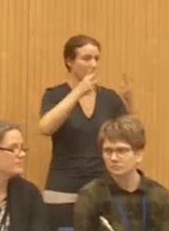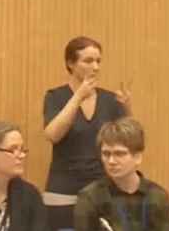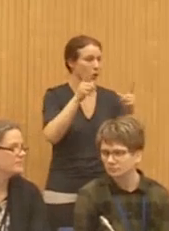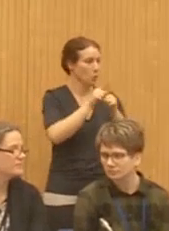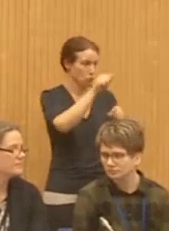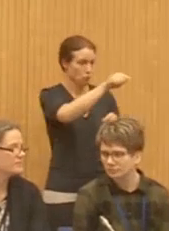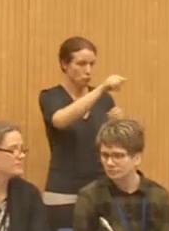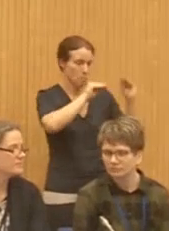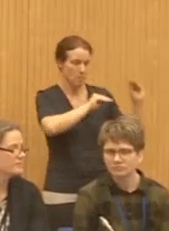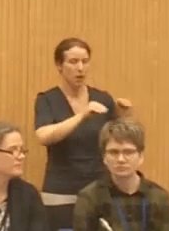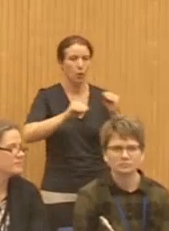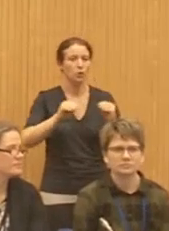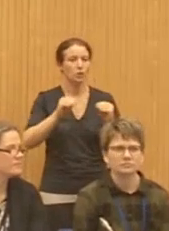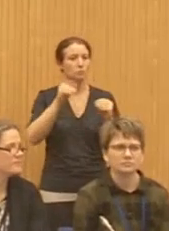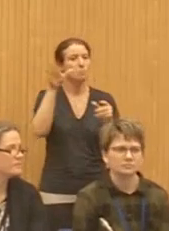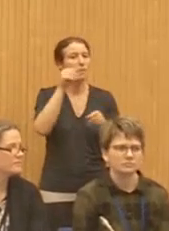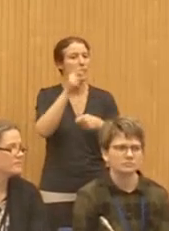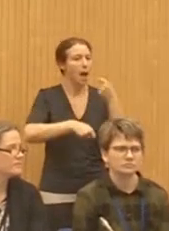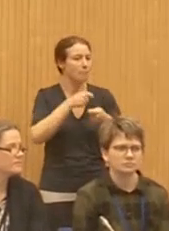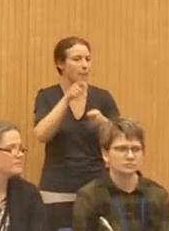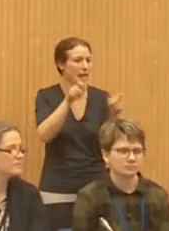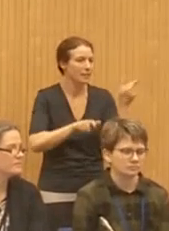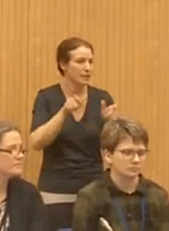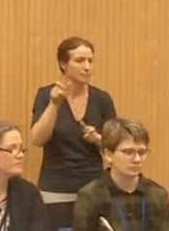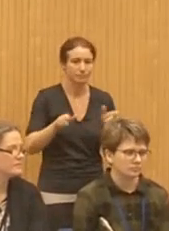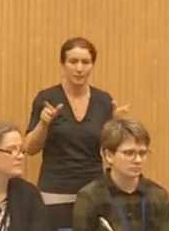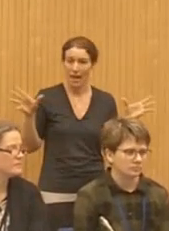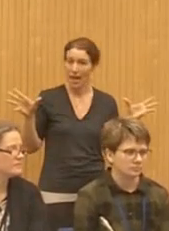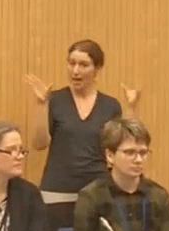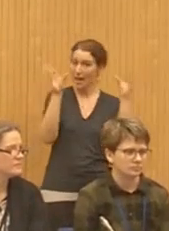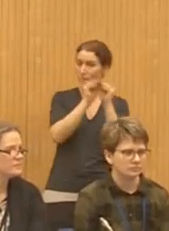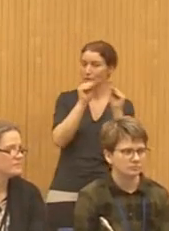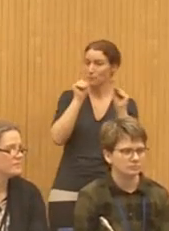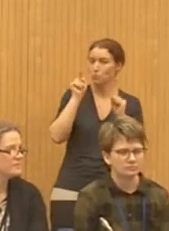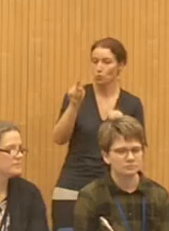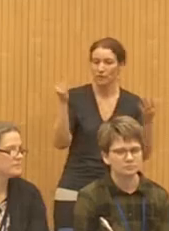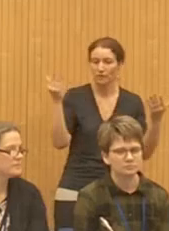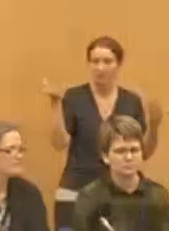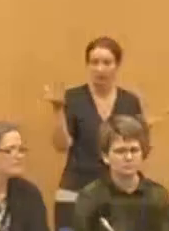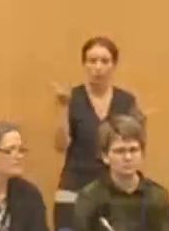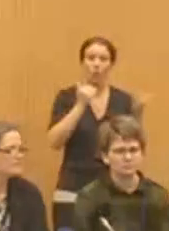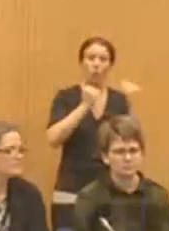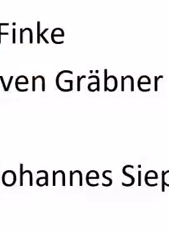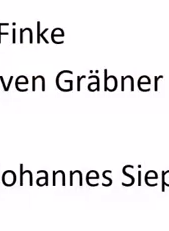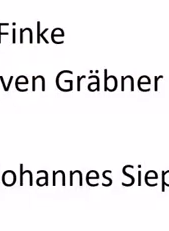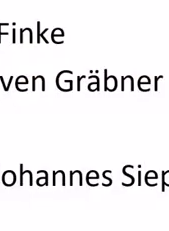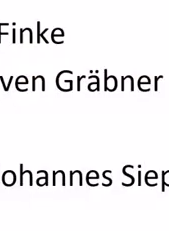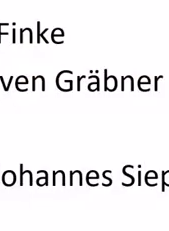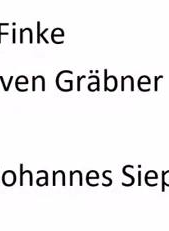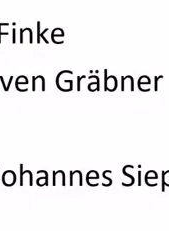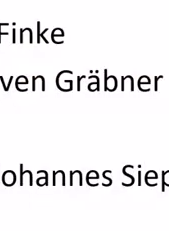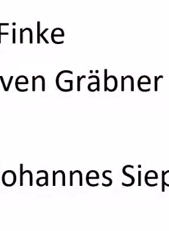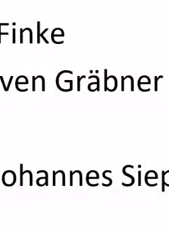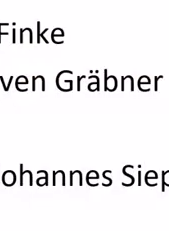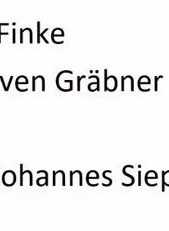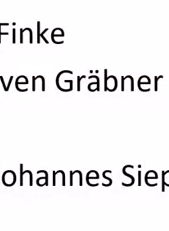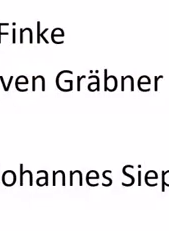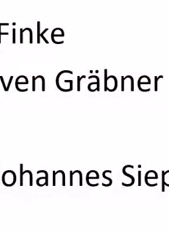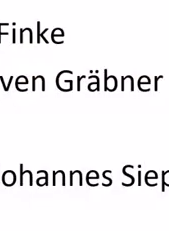pädagogischen Mitarbeiterinnen. Gemeinsam entwickeln wir dort an der Hochschule inklusive Bildungsformate für